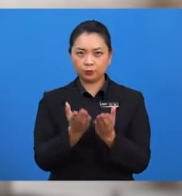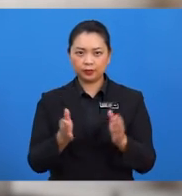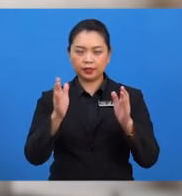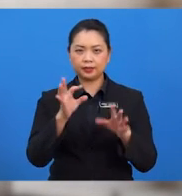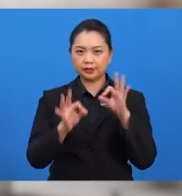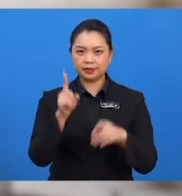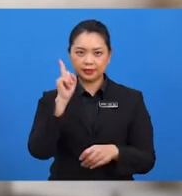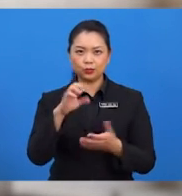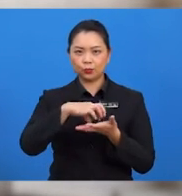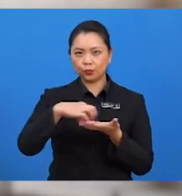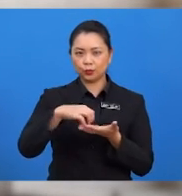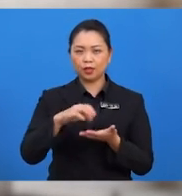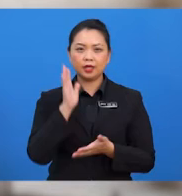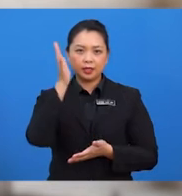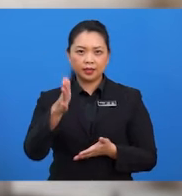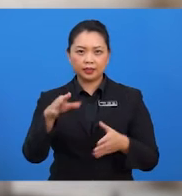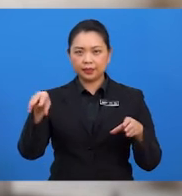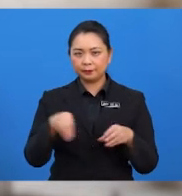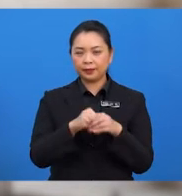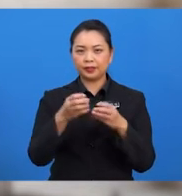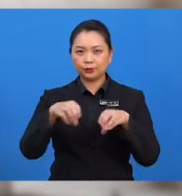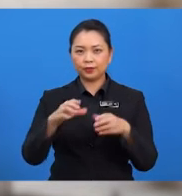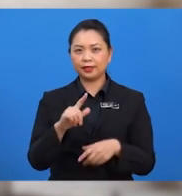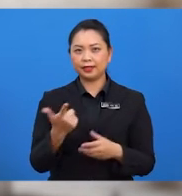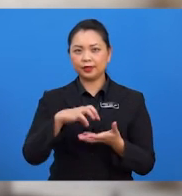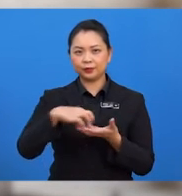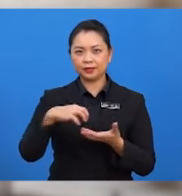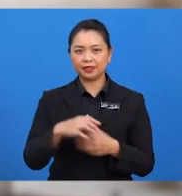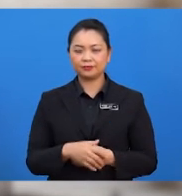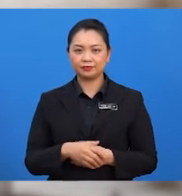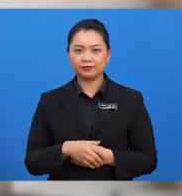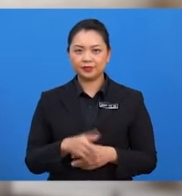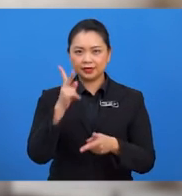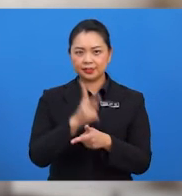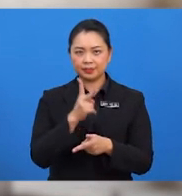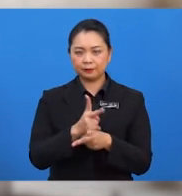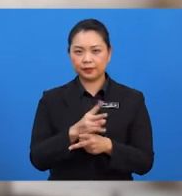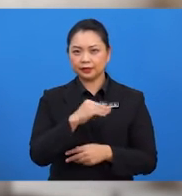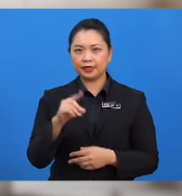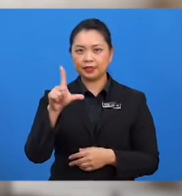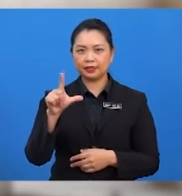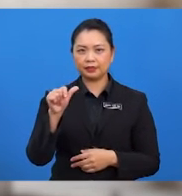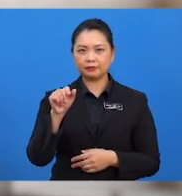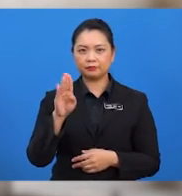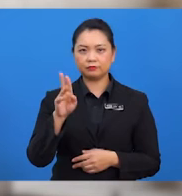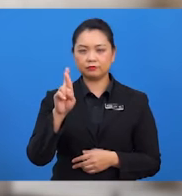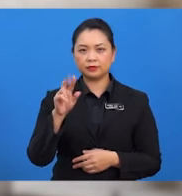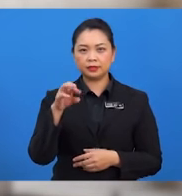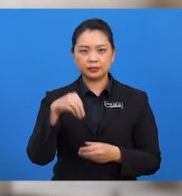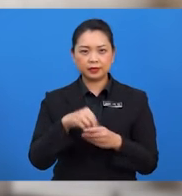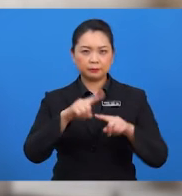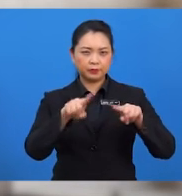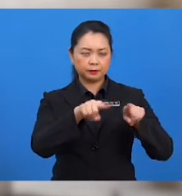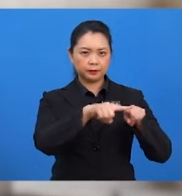bekas. Jika satu rosak, akan menyebabkan telur lain juga rosak. Simpan dan melaburlah dalam